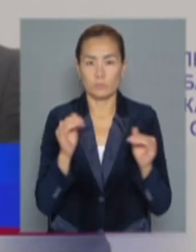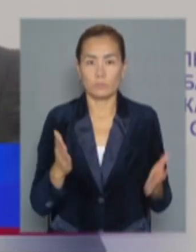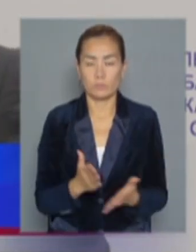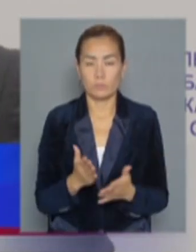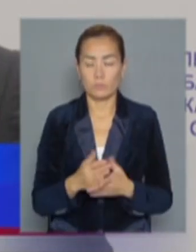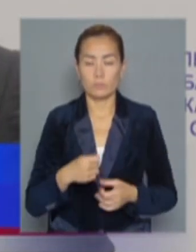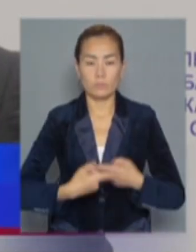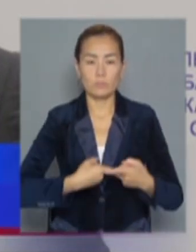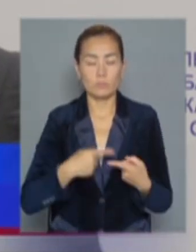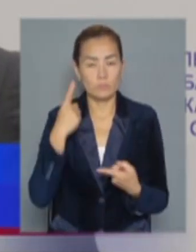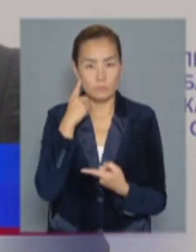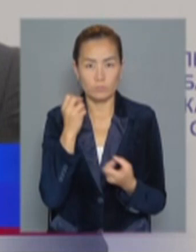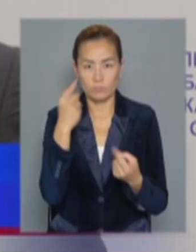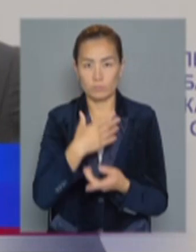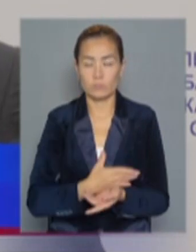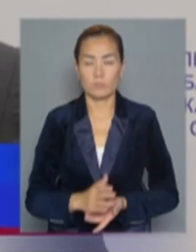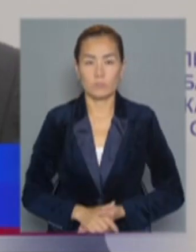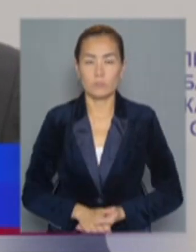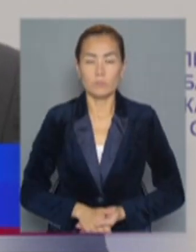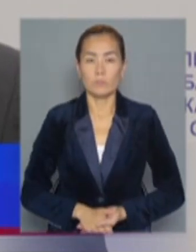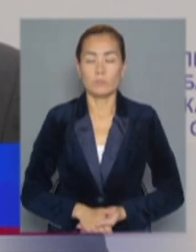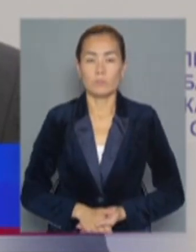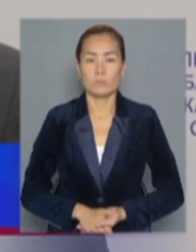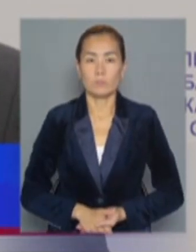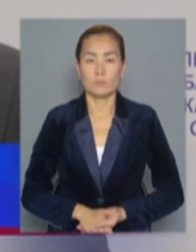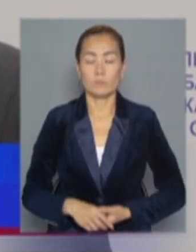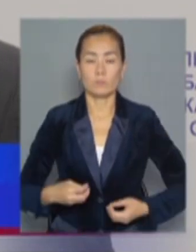оны агрессияны анализінен біліп отырық.